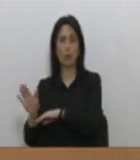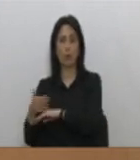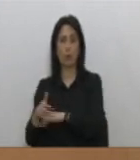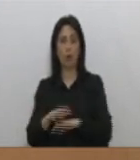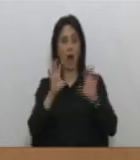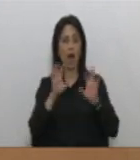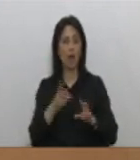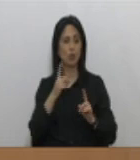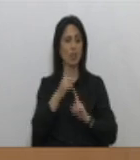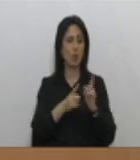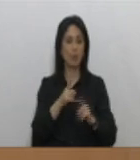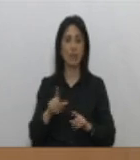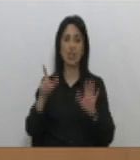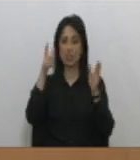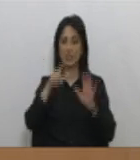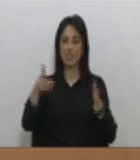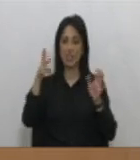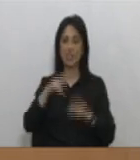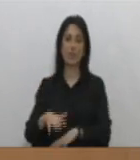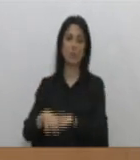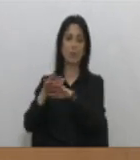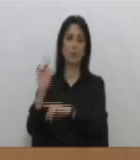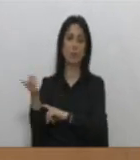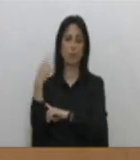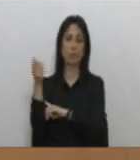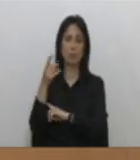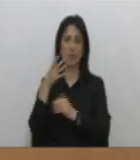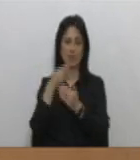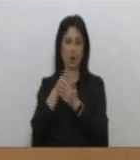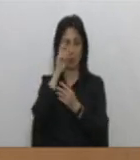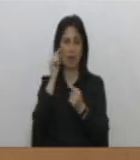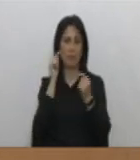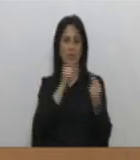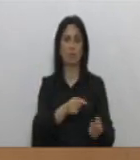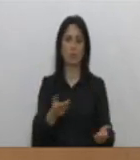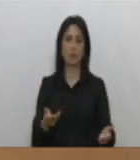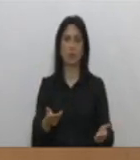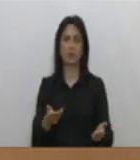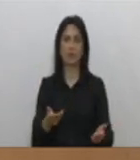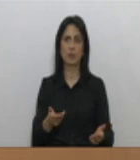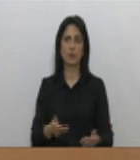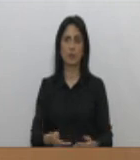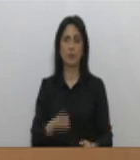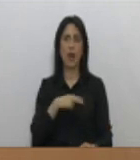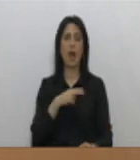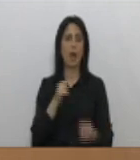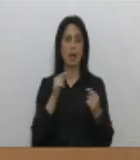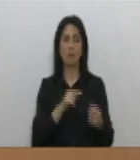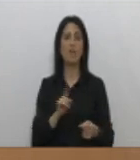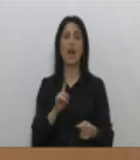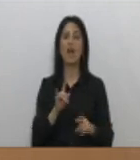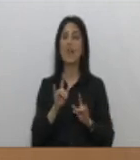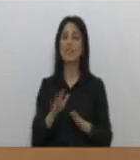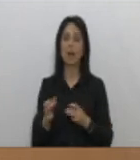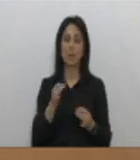კანონები მისაღები და თქვენ 7-8 თვე საბოტაჟს უწყობდით საკუთარ სახელმწიფოზე, საკუთარ ქვეყნის პარლამენტს. Რა